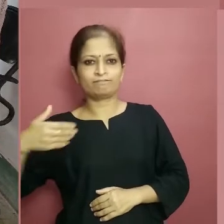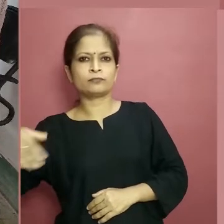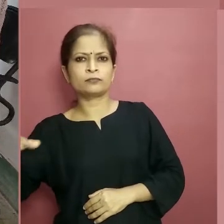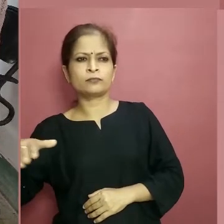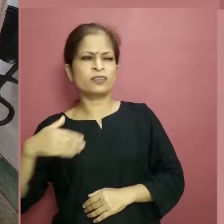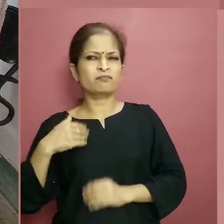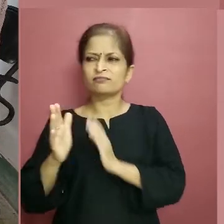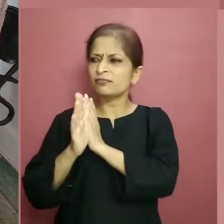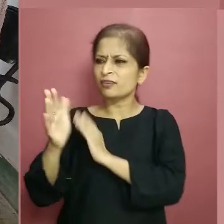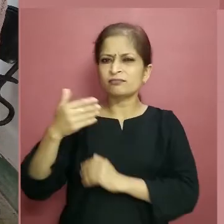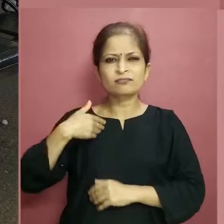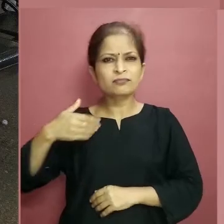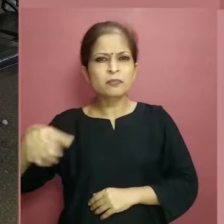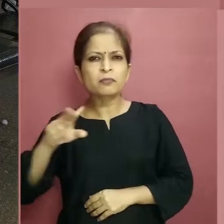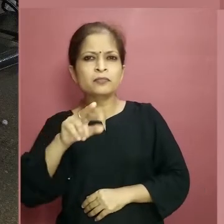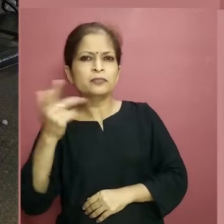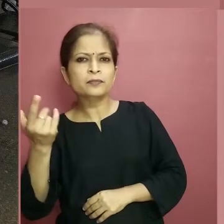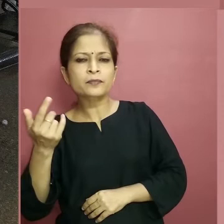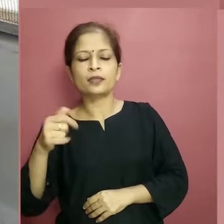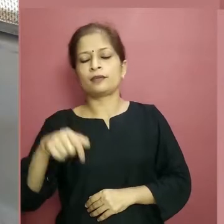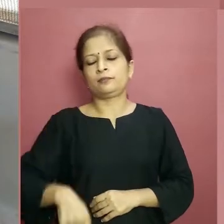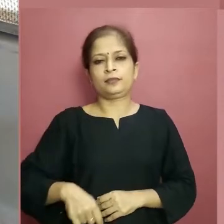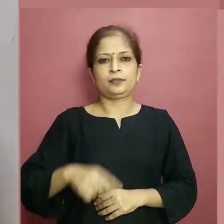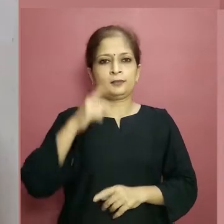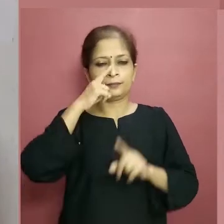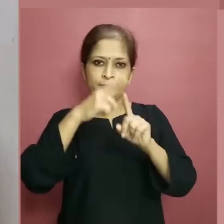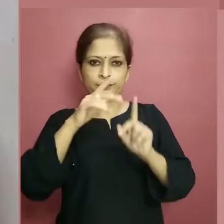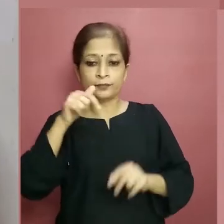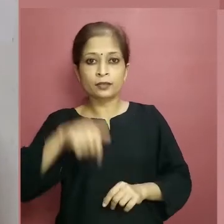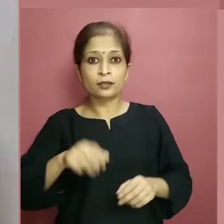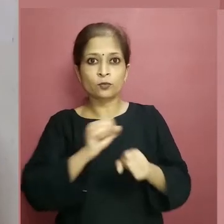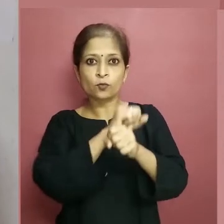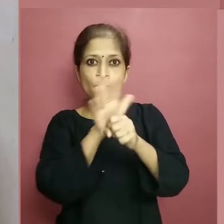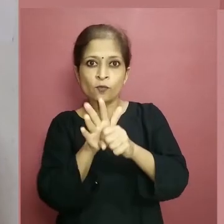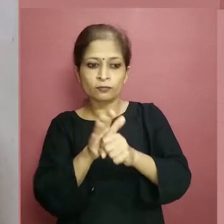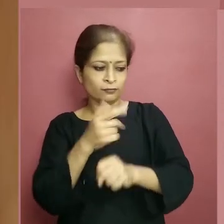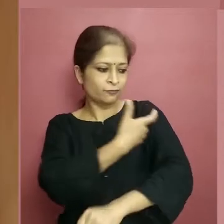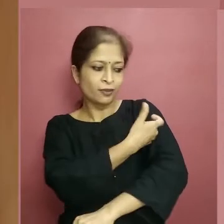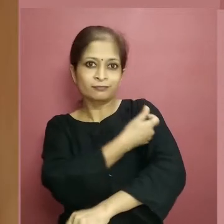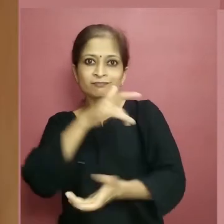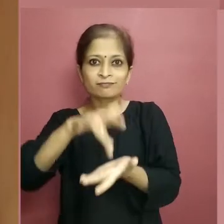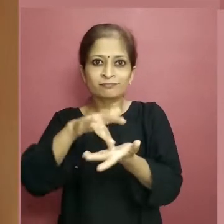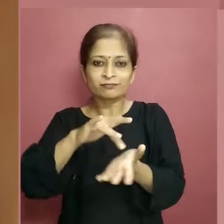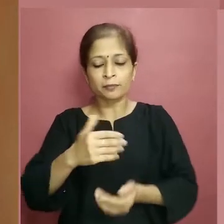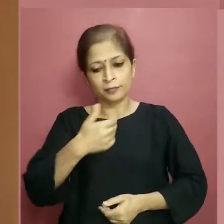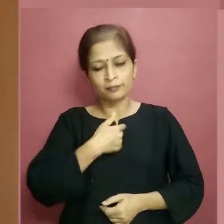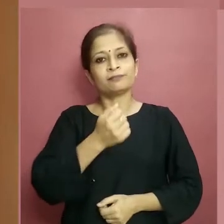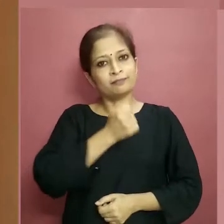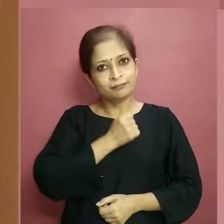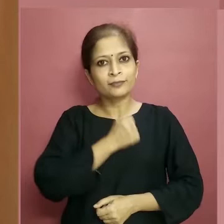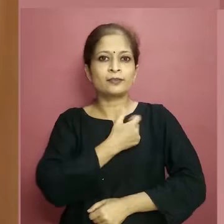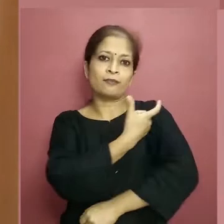रहा हूँ, अपनी बारी का। अपनी बारी का इंतजार मतलब? अरे तारा, ये कोविड वैक्सीनेशन सेंटर है ना,